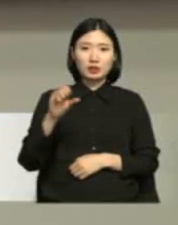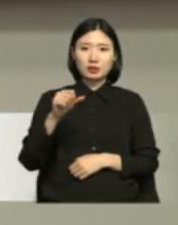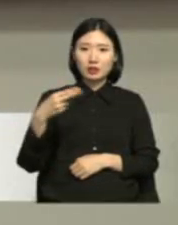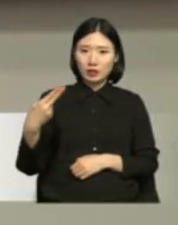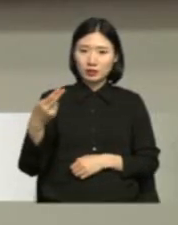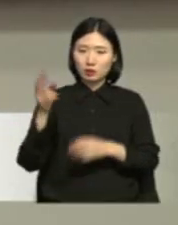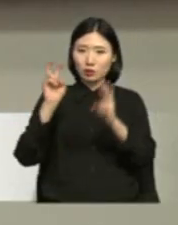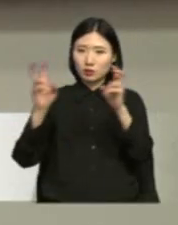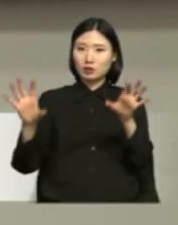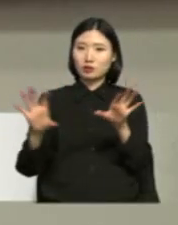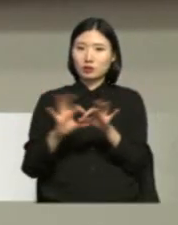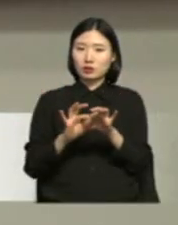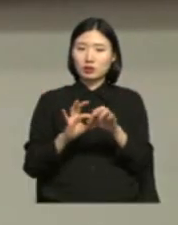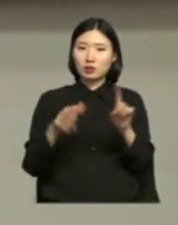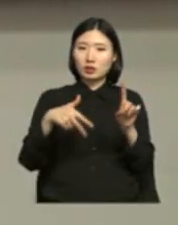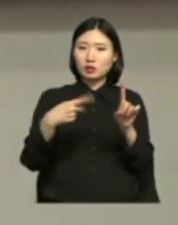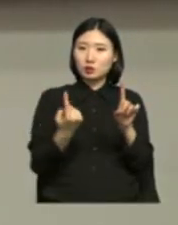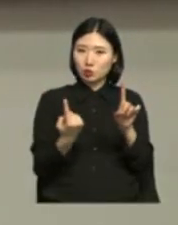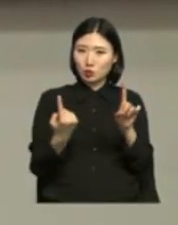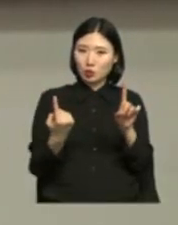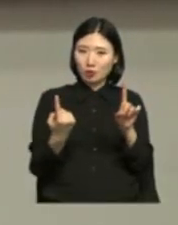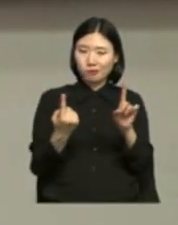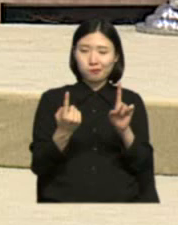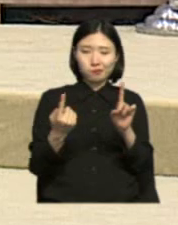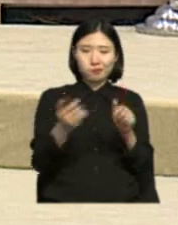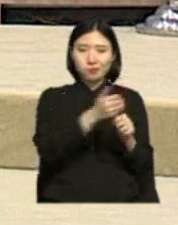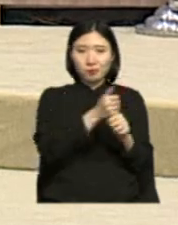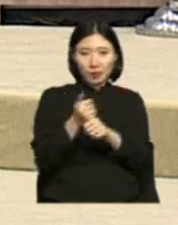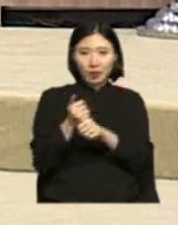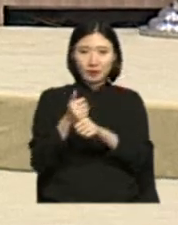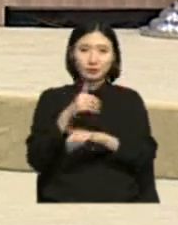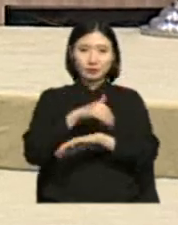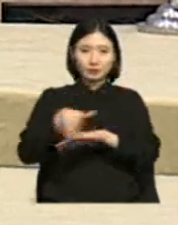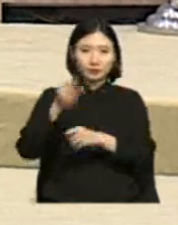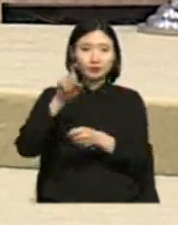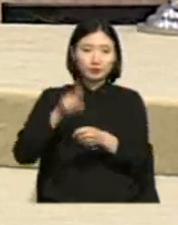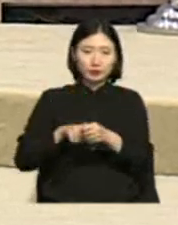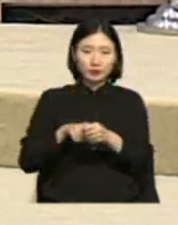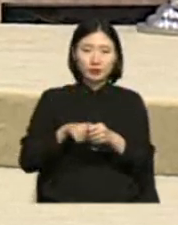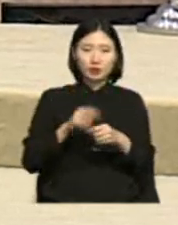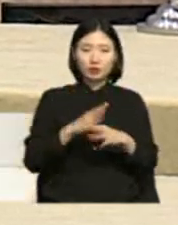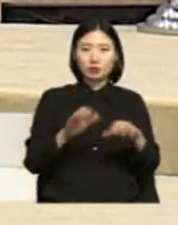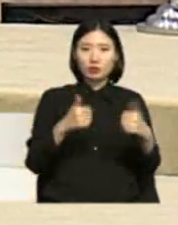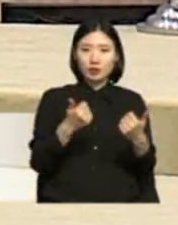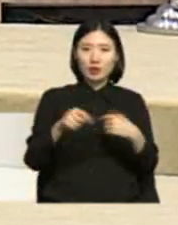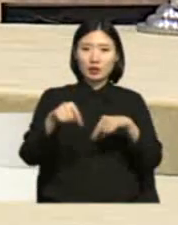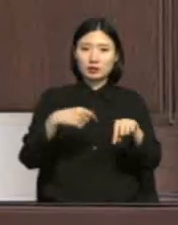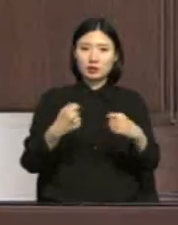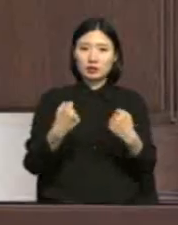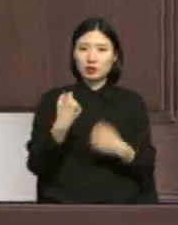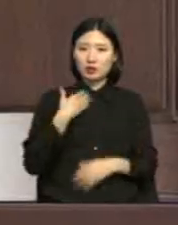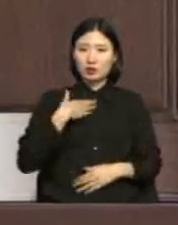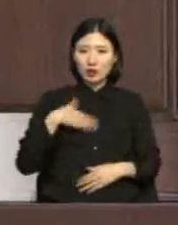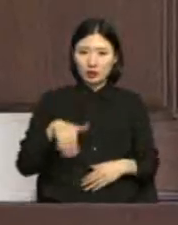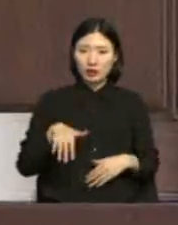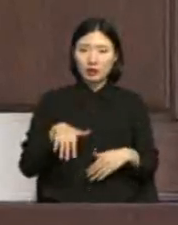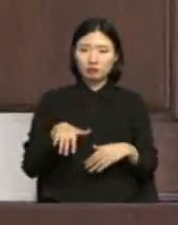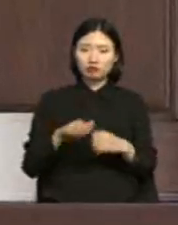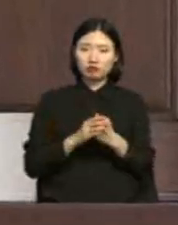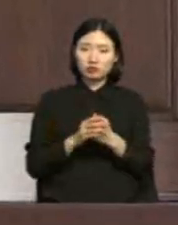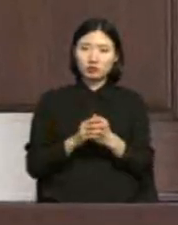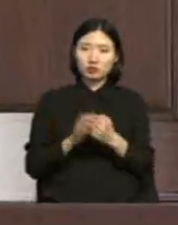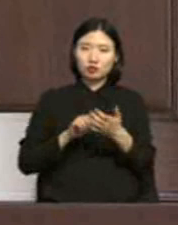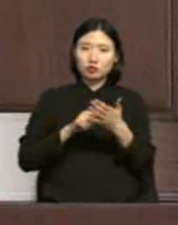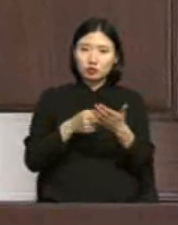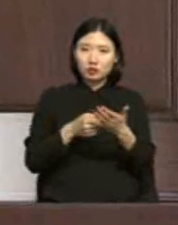SH공사를 통해 1조 원을 유치하겠다는 목표입니다. 중구의회에선 행정력이 미약한 자치단체에서 추진하기엔